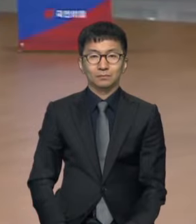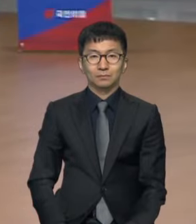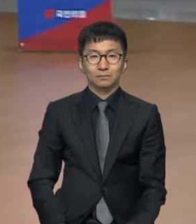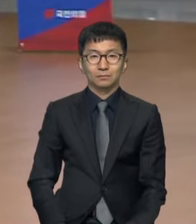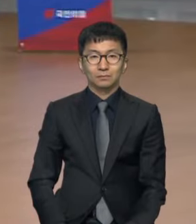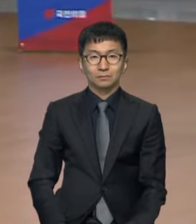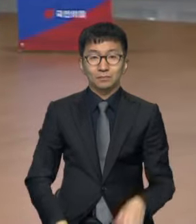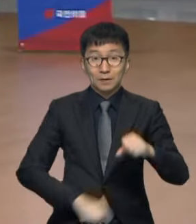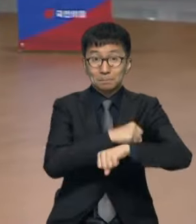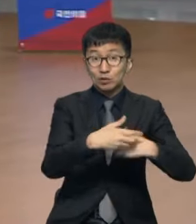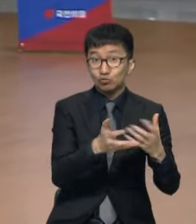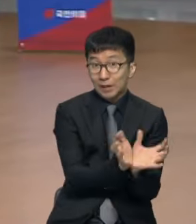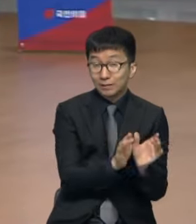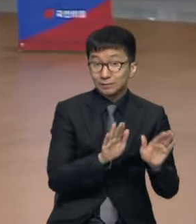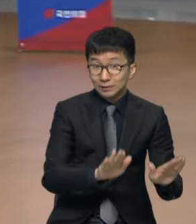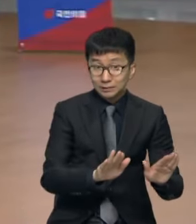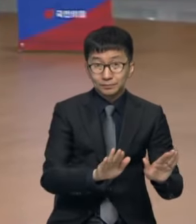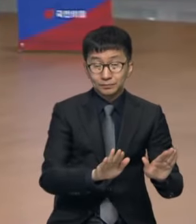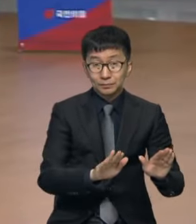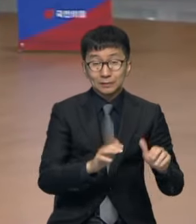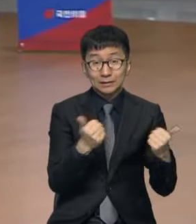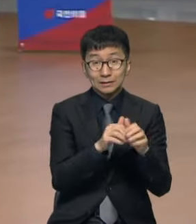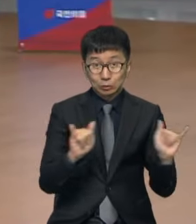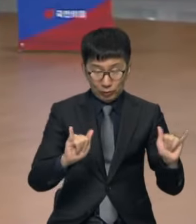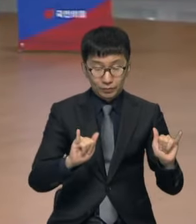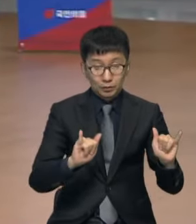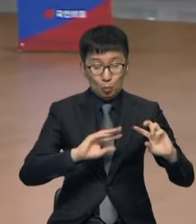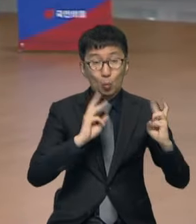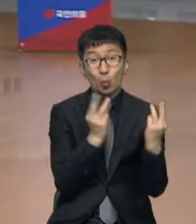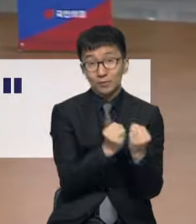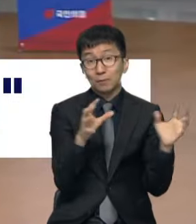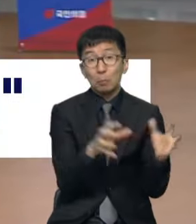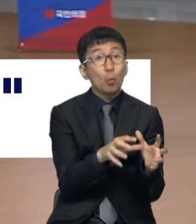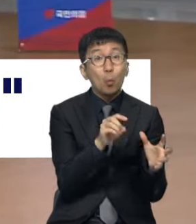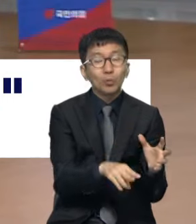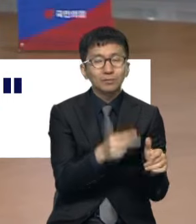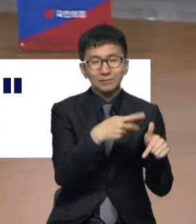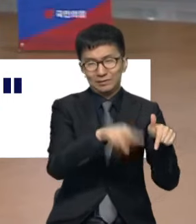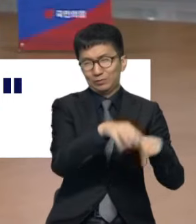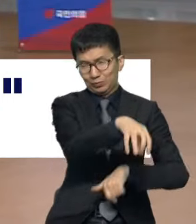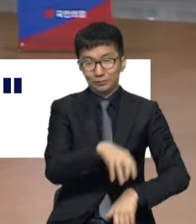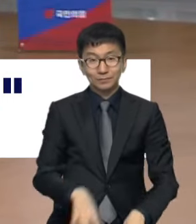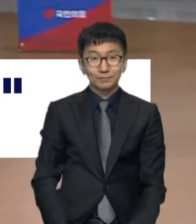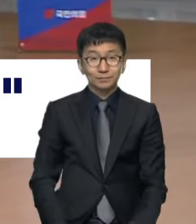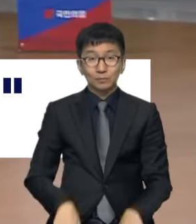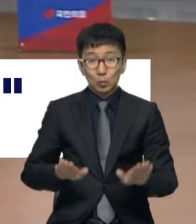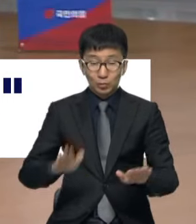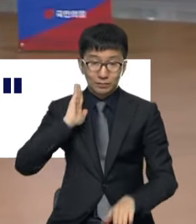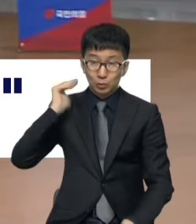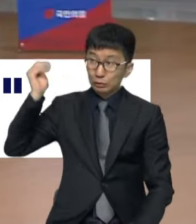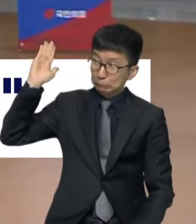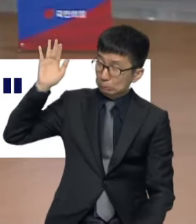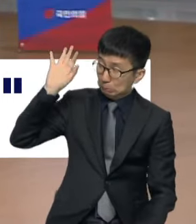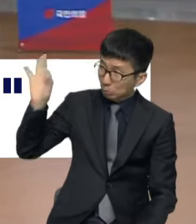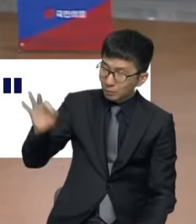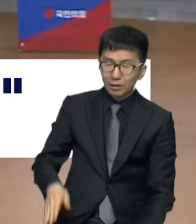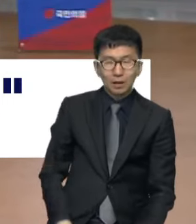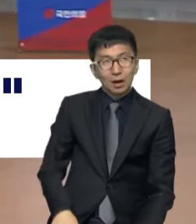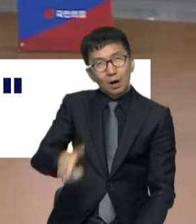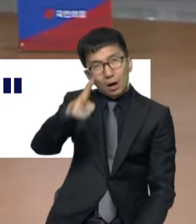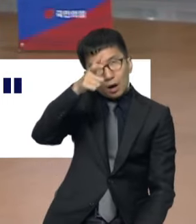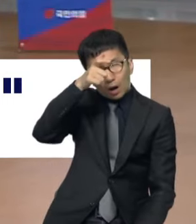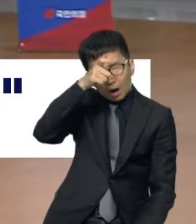네, 민주당도 의원 워크숍을 이곳 인천에서 진행하고 있는데요. 이 민주당은 오늘 이루어진 브리핑에 대해서 대통령의 오기만